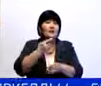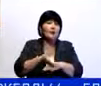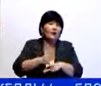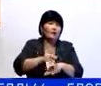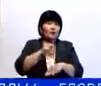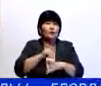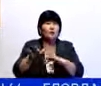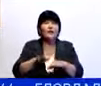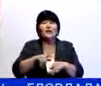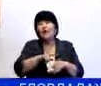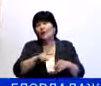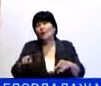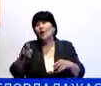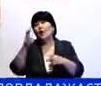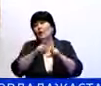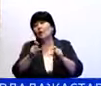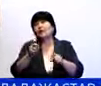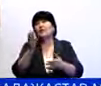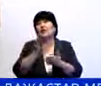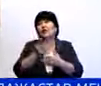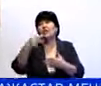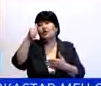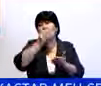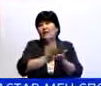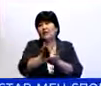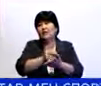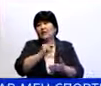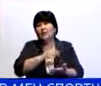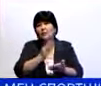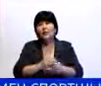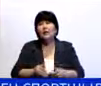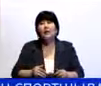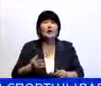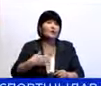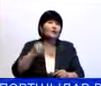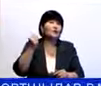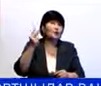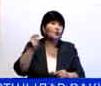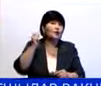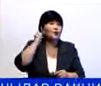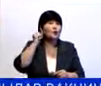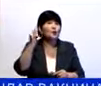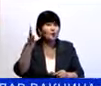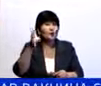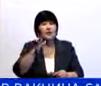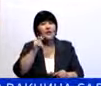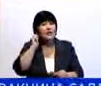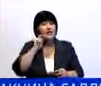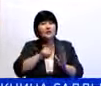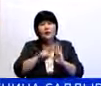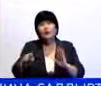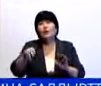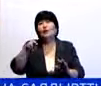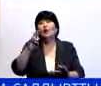барлығын атқарған. Бертін келе өндірістік комбинатта 20 жыл еңбек еткен. Біз 13-14-мізден бастап